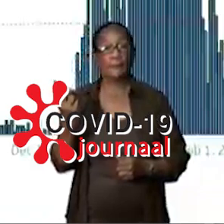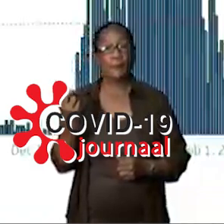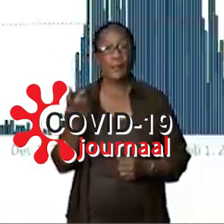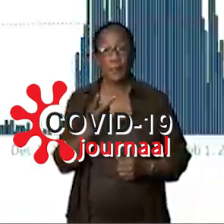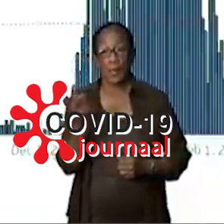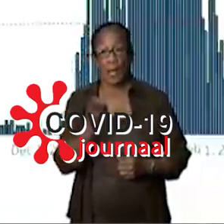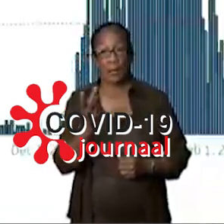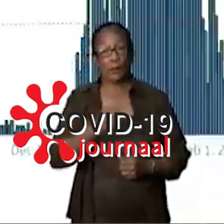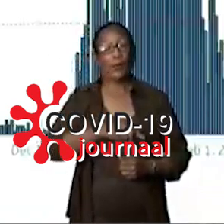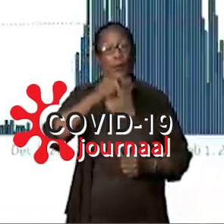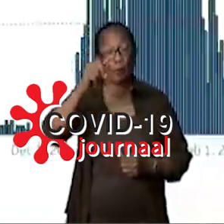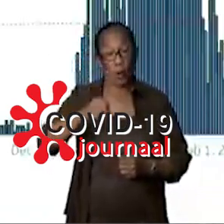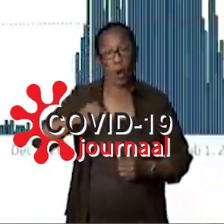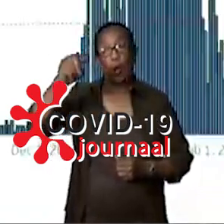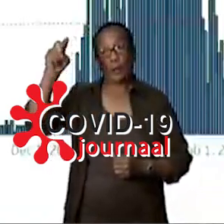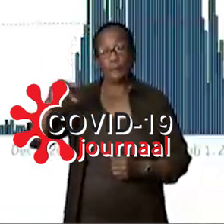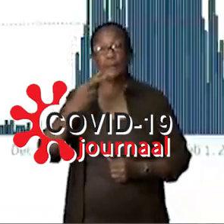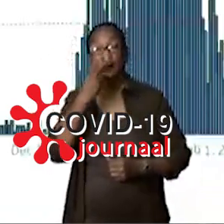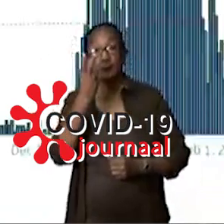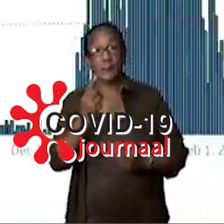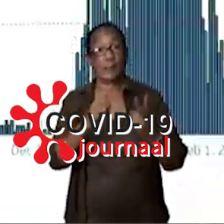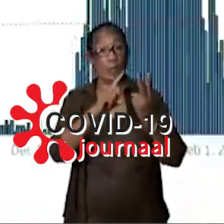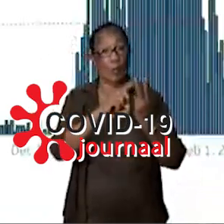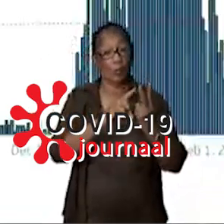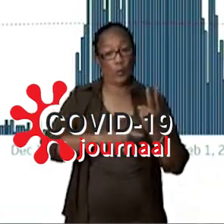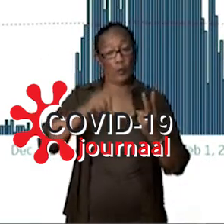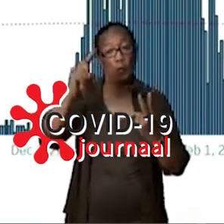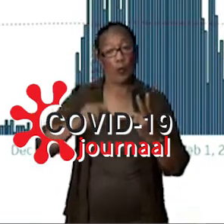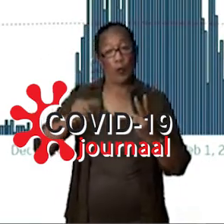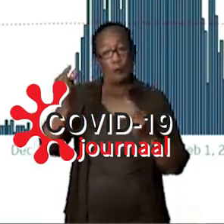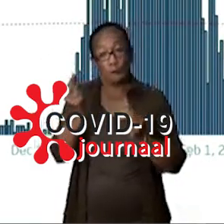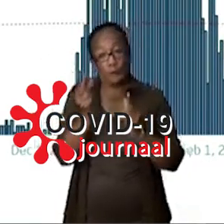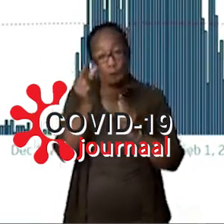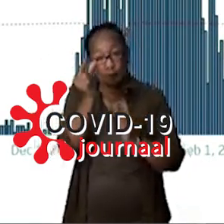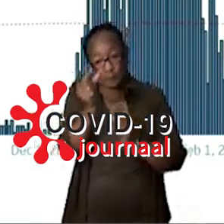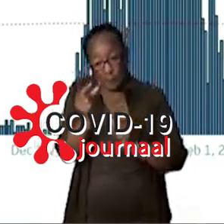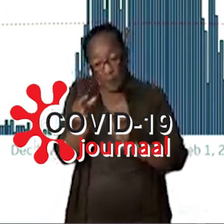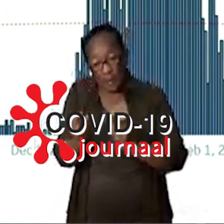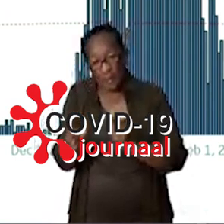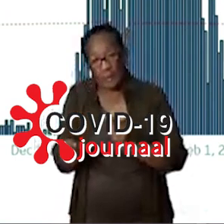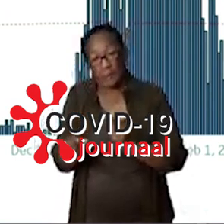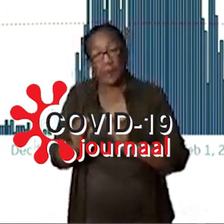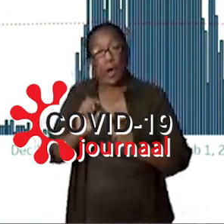beide golven. Je ziet wel dat de tweede golf iets smaller is geweest. Dat wil zeggen,